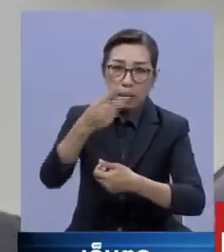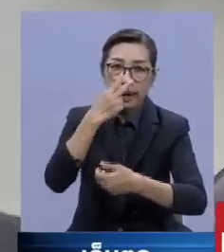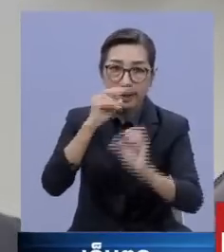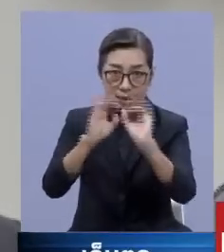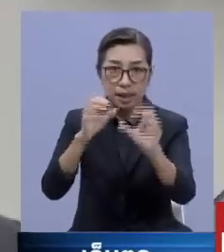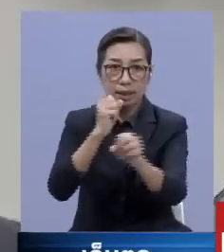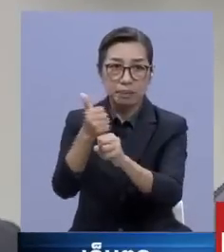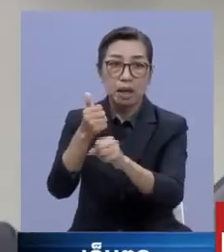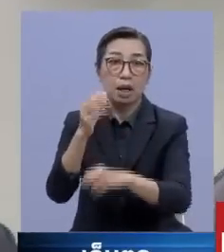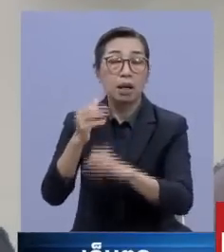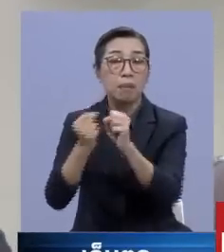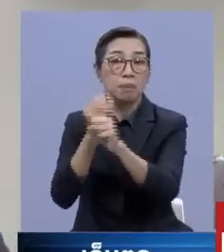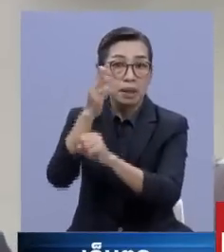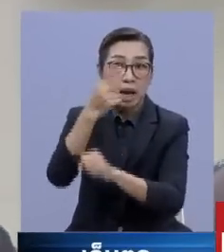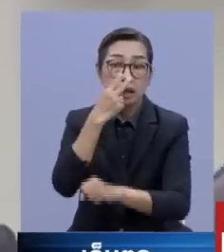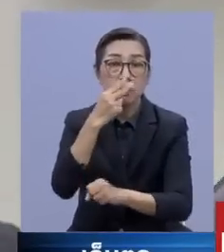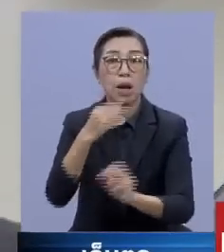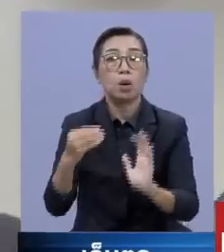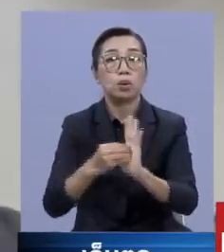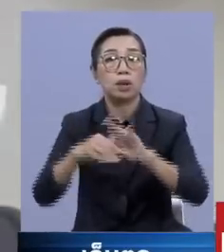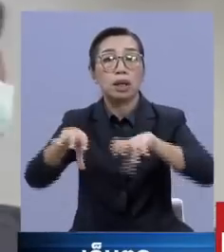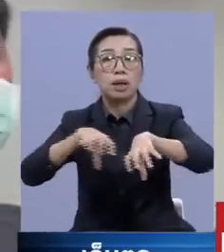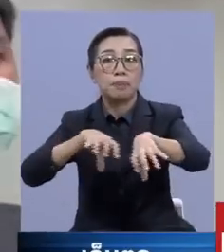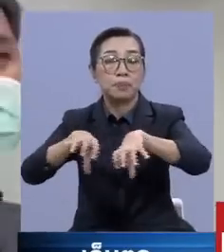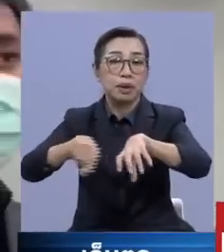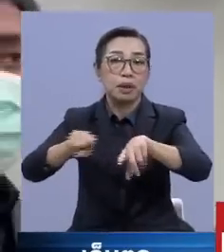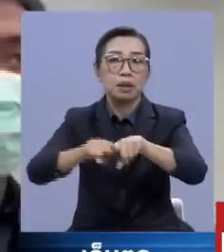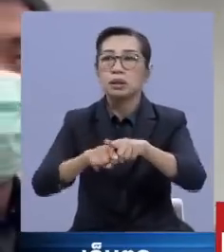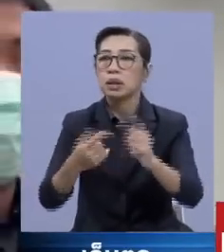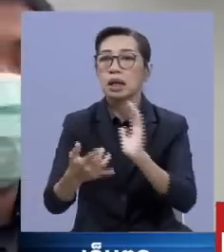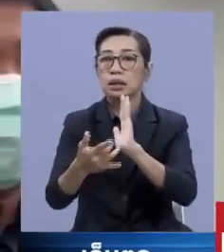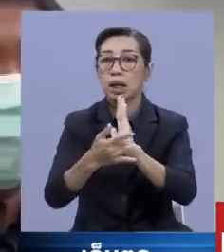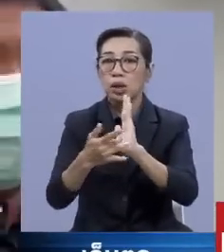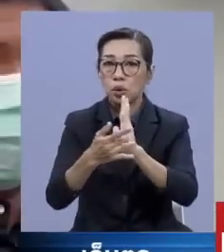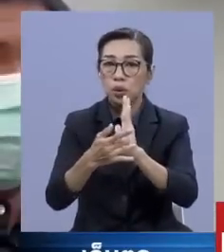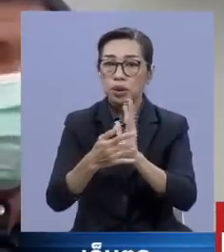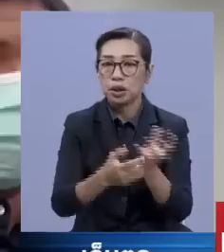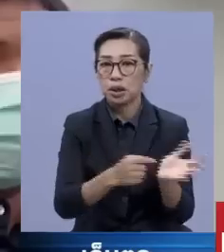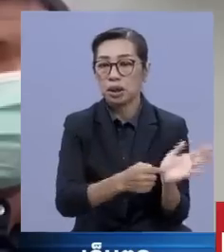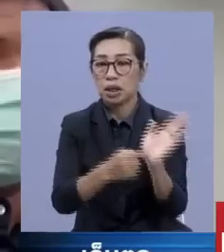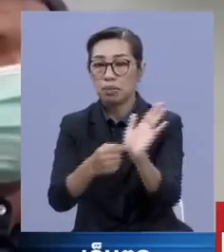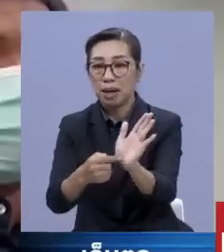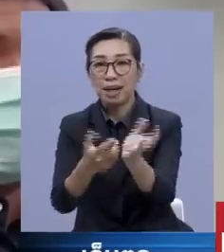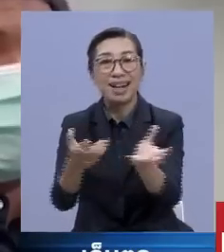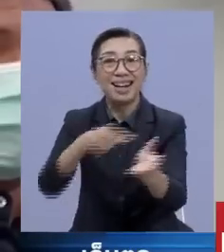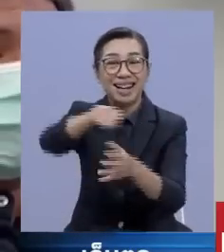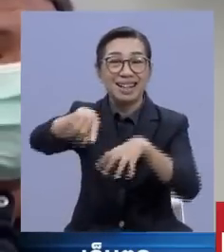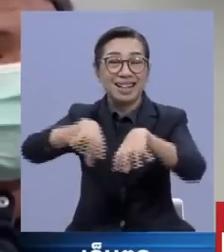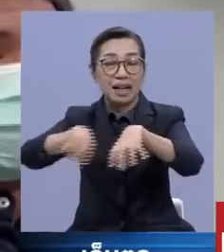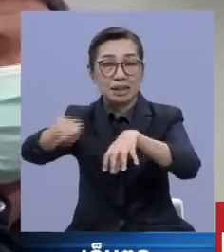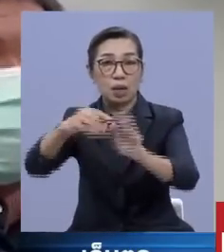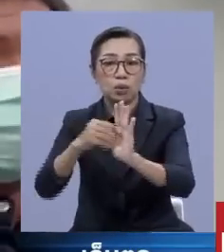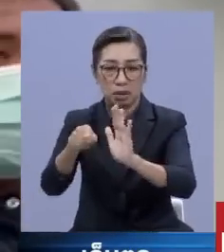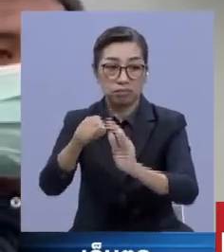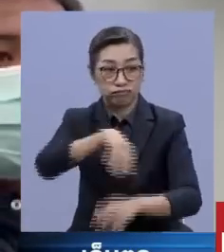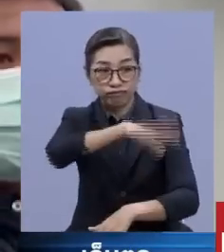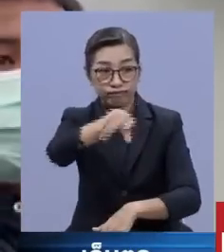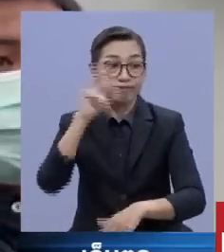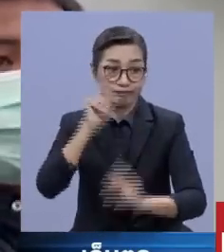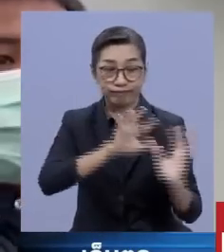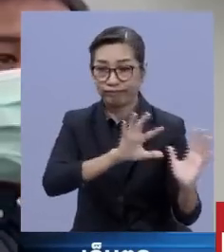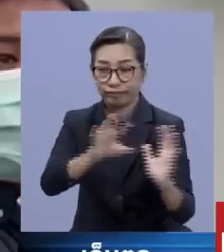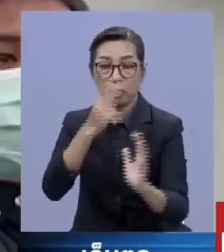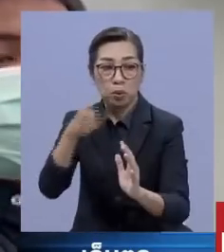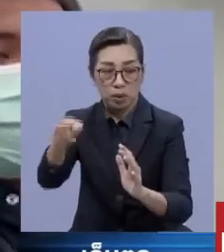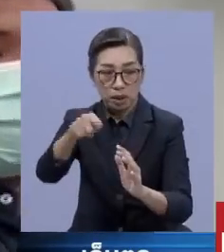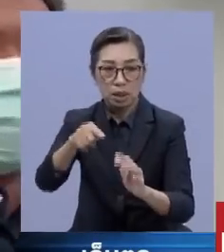มีงานบางกอกเอ็กซ์โปที่จะพูดถึงเทคโนโลยีต่างๆแล้วก็ความคืบหน้าในรายละเอียดก็ขอให้เชิญพวกเราไปดูได้ที่สวน